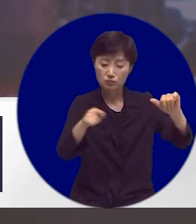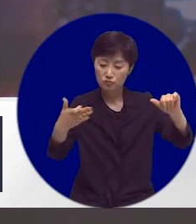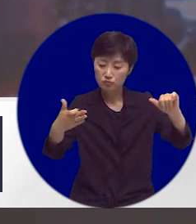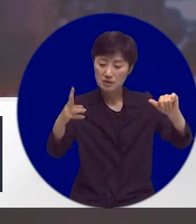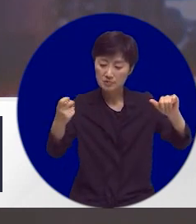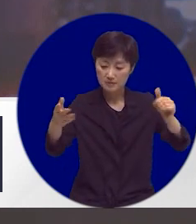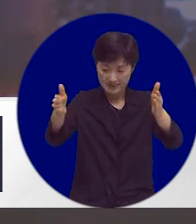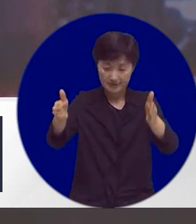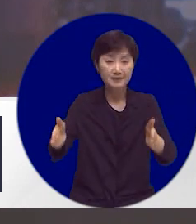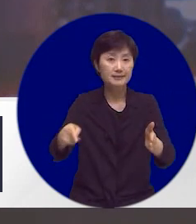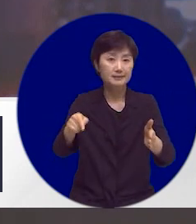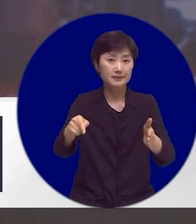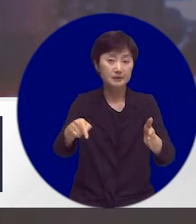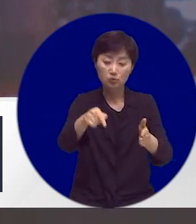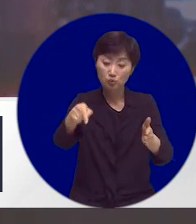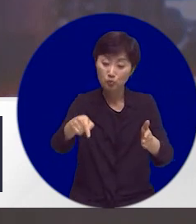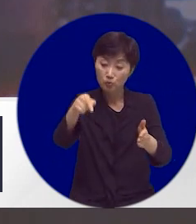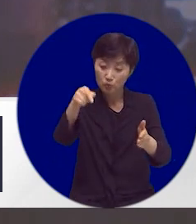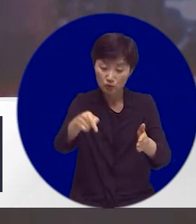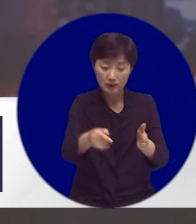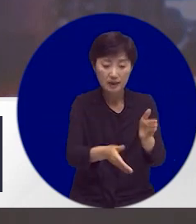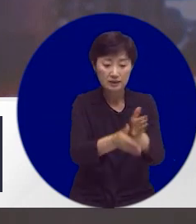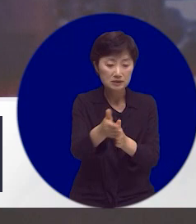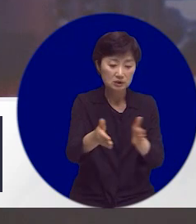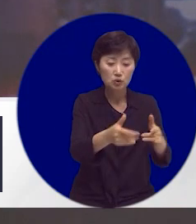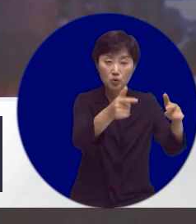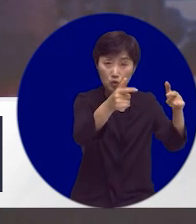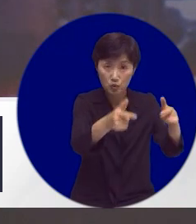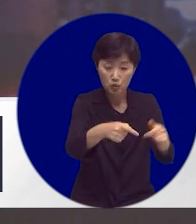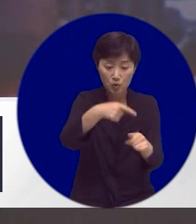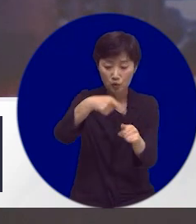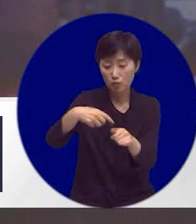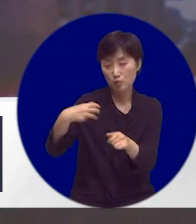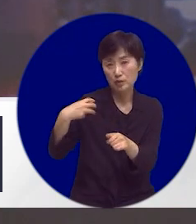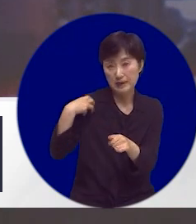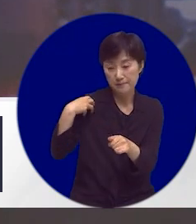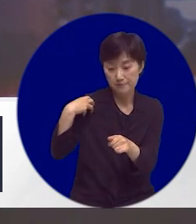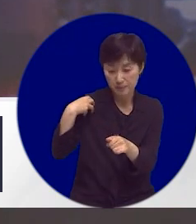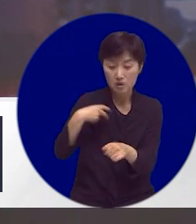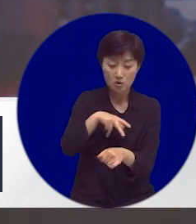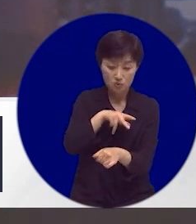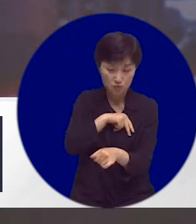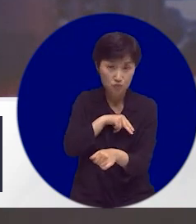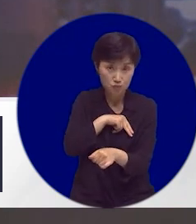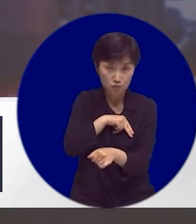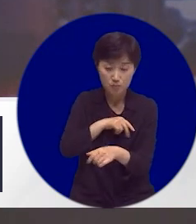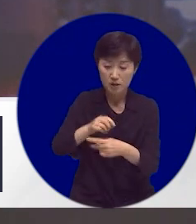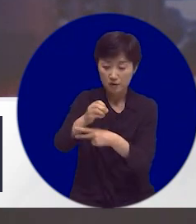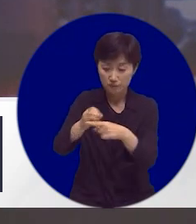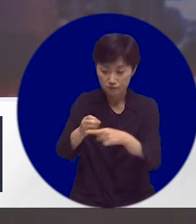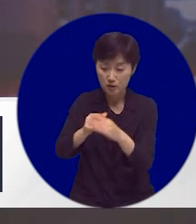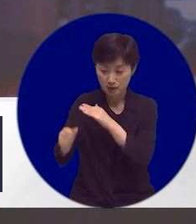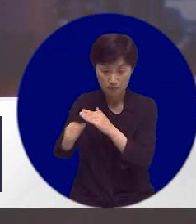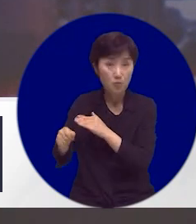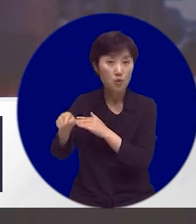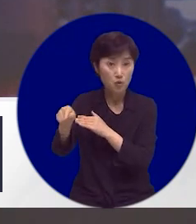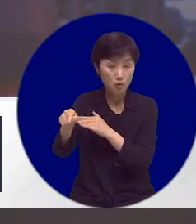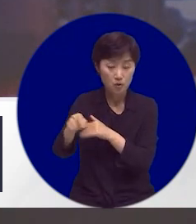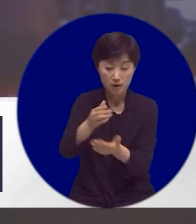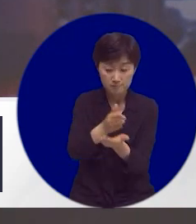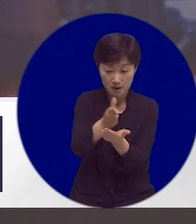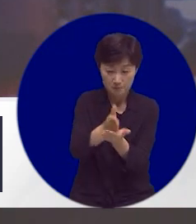19일부터 31일까지의 기간 중 시도지사 선거, 교육감 선거, 구시군의 장선거, 비례대표 시도의원